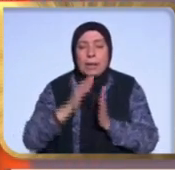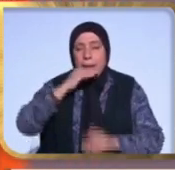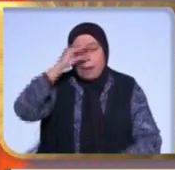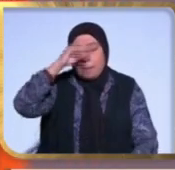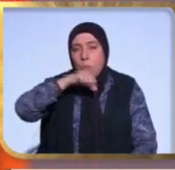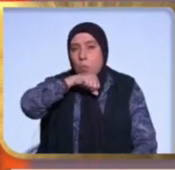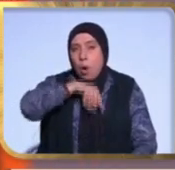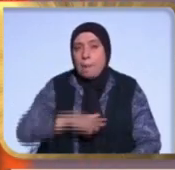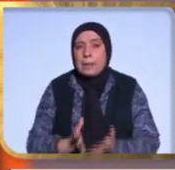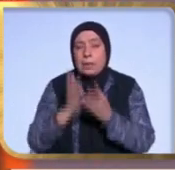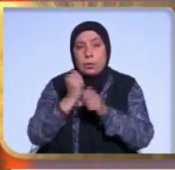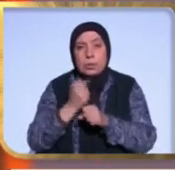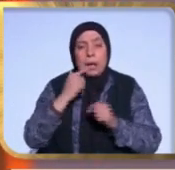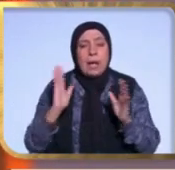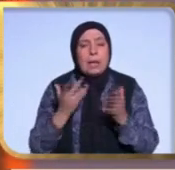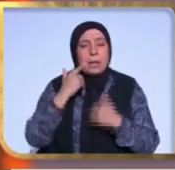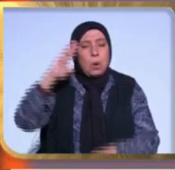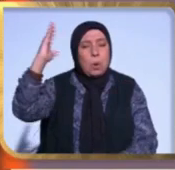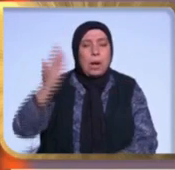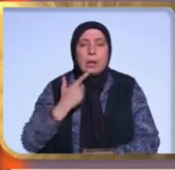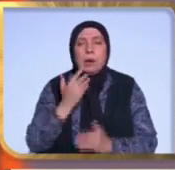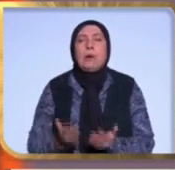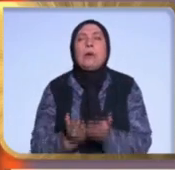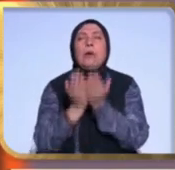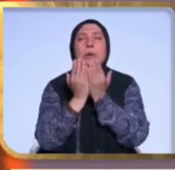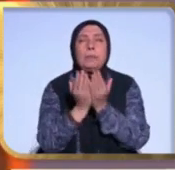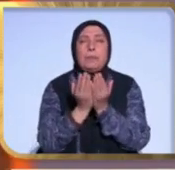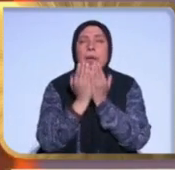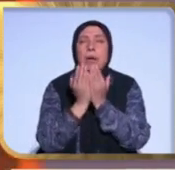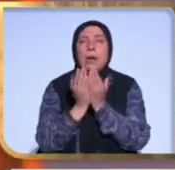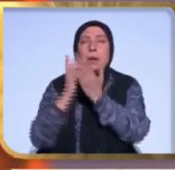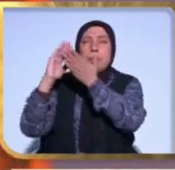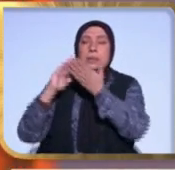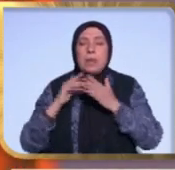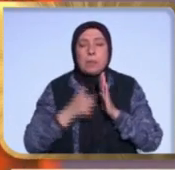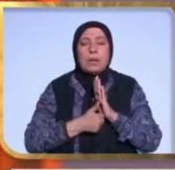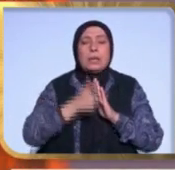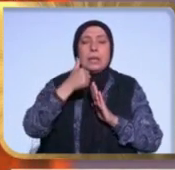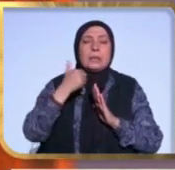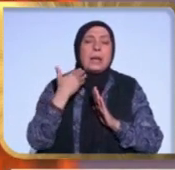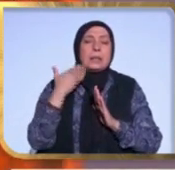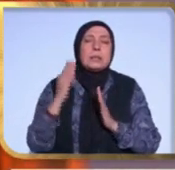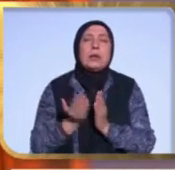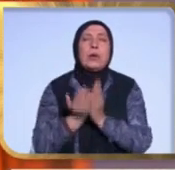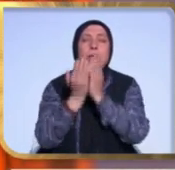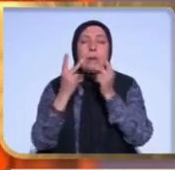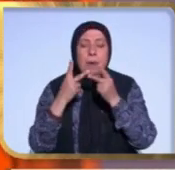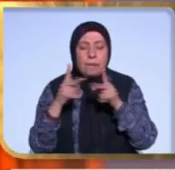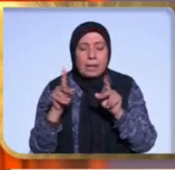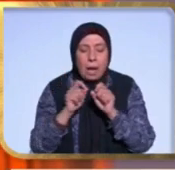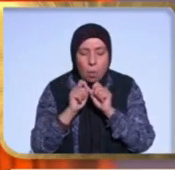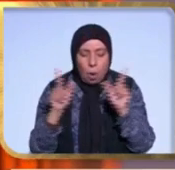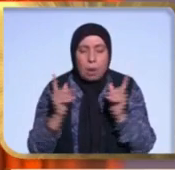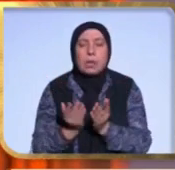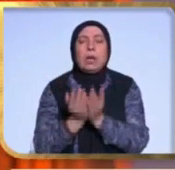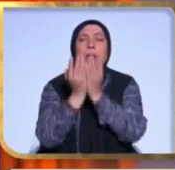وسلم وبكل وحي أوحيته نسألك. نسألك يا مولانا نصرا عزيزا، نسألك يا مولانا فتحا مبينا، نسألك